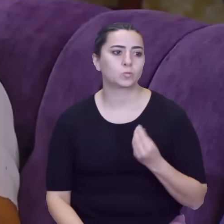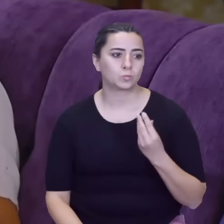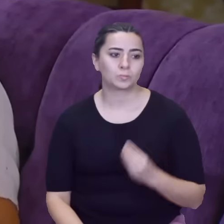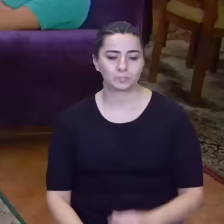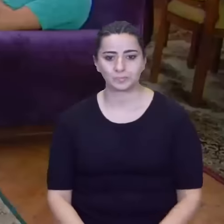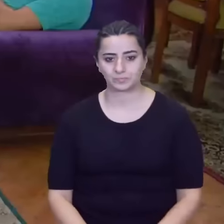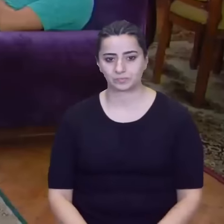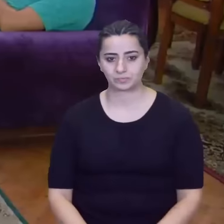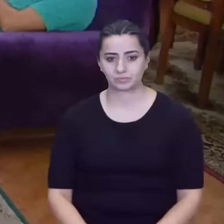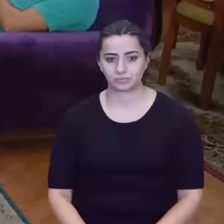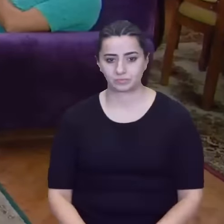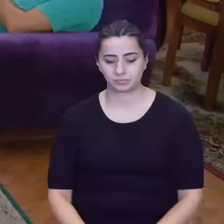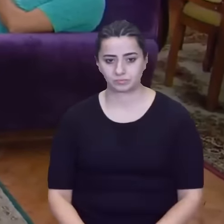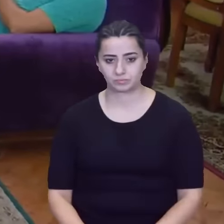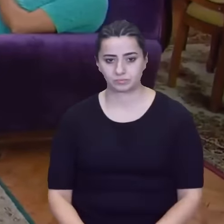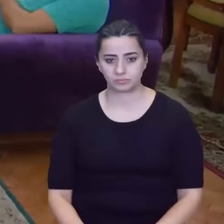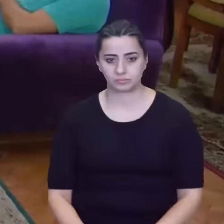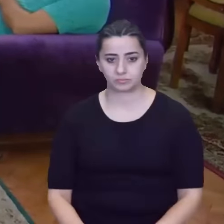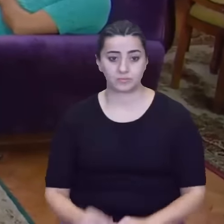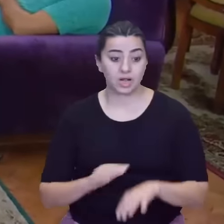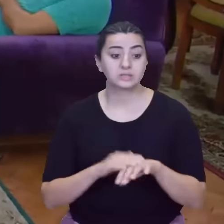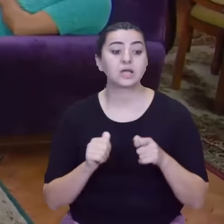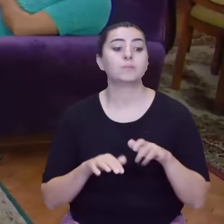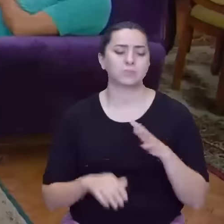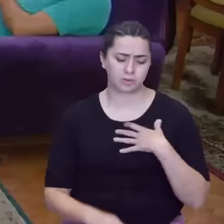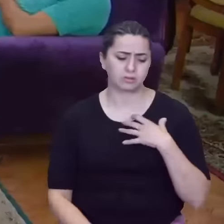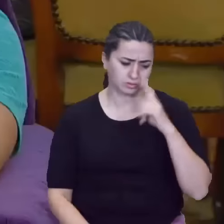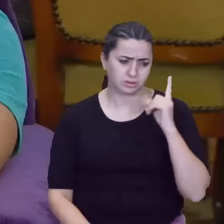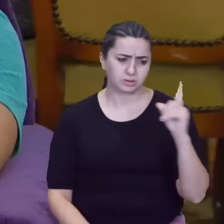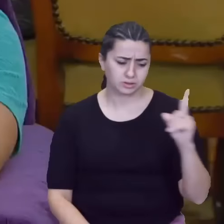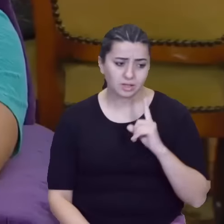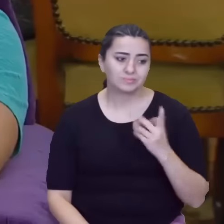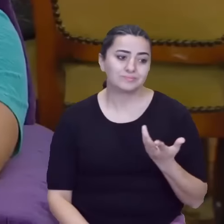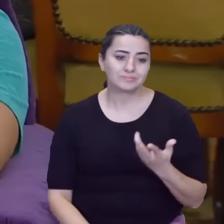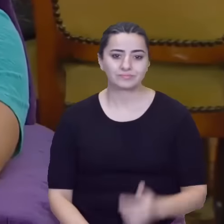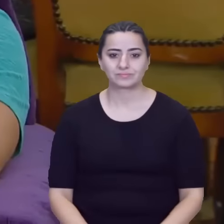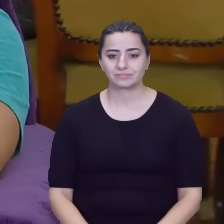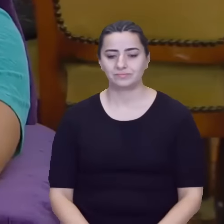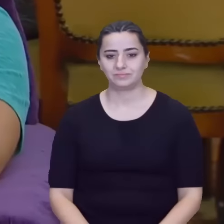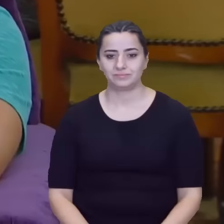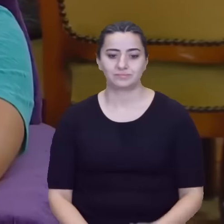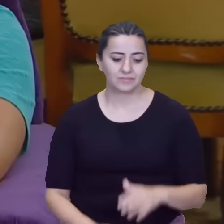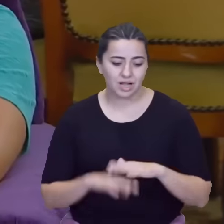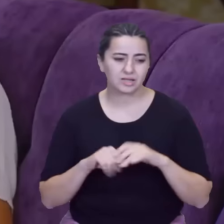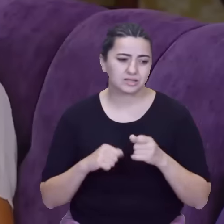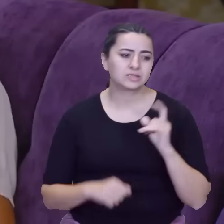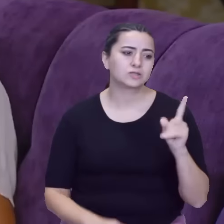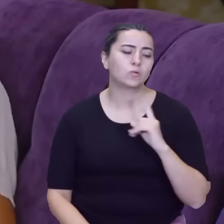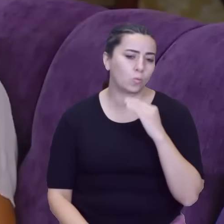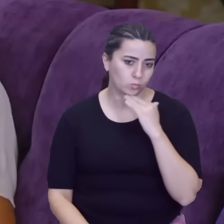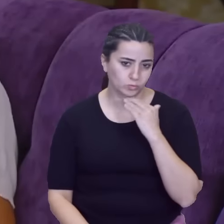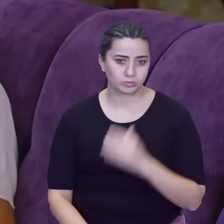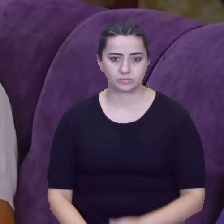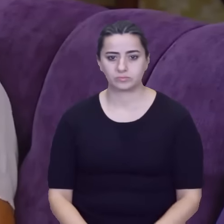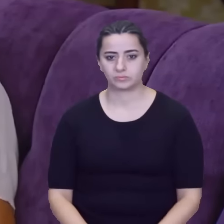Tabii. İyi. Yani. Ya, ayağım sakat olmasaydı zaten ben kendim giderdim de. Gidemiyorum işte sakatlık. Ya